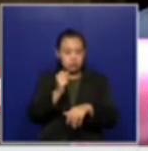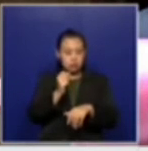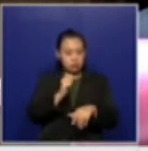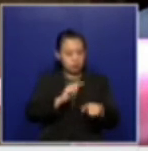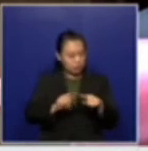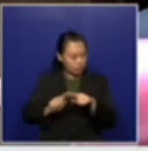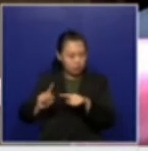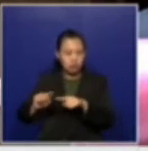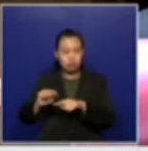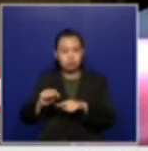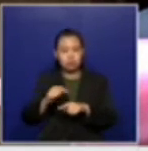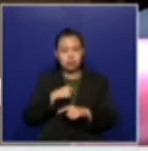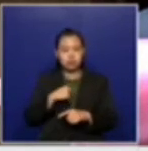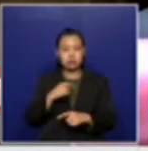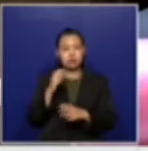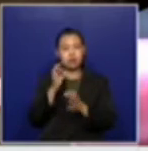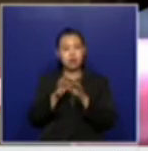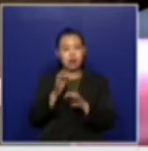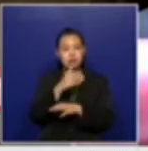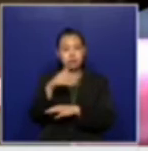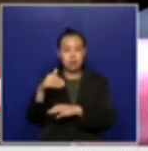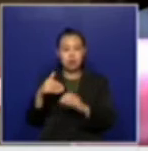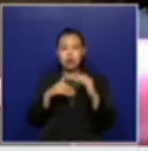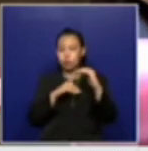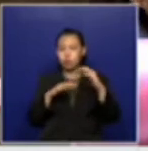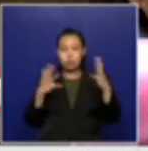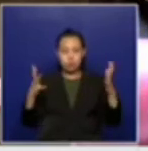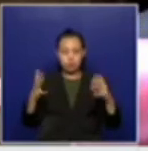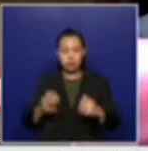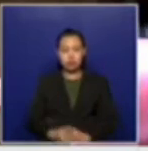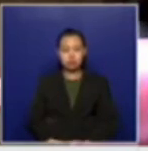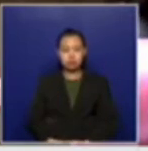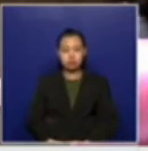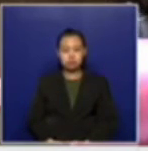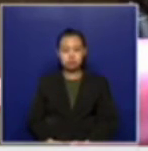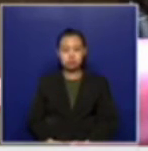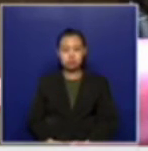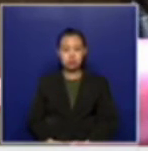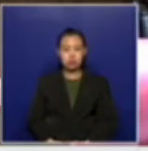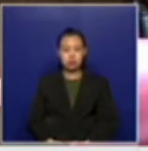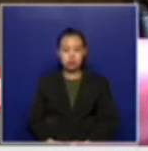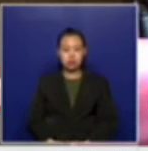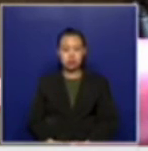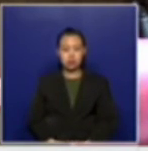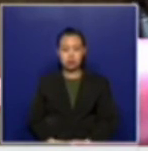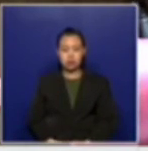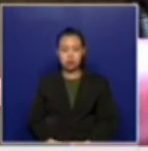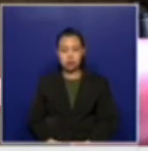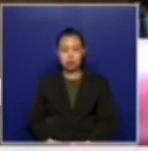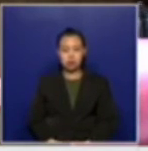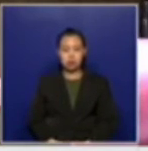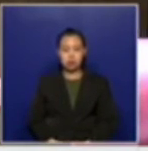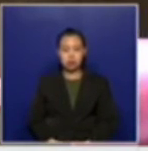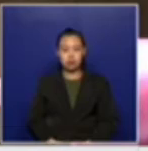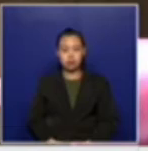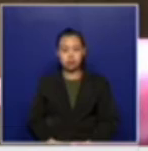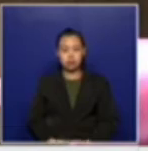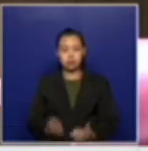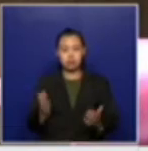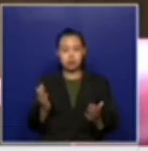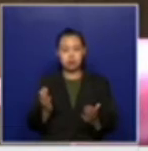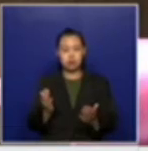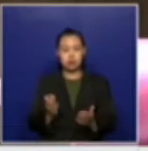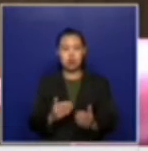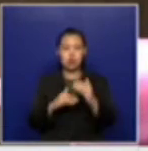คารแห่งประเทศไทยต้องมีการกำหนดประเภทหลักทรัพย์ในการค้ำประกันของธุร